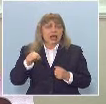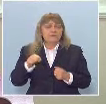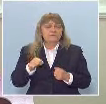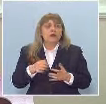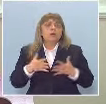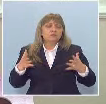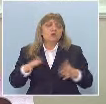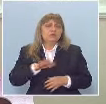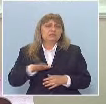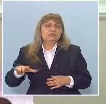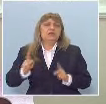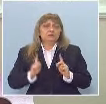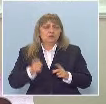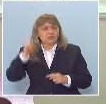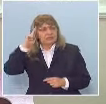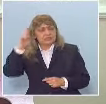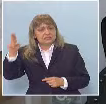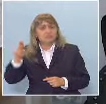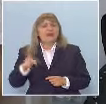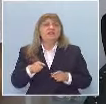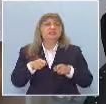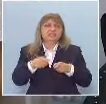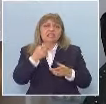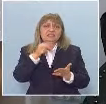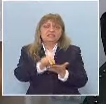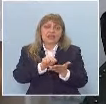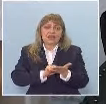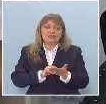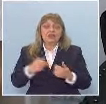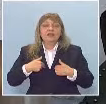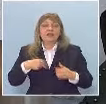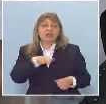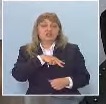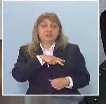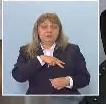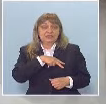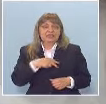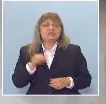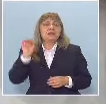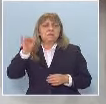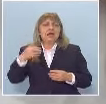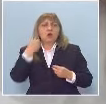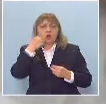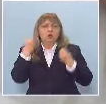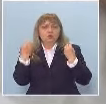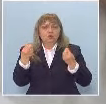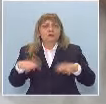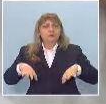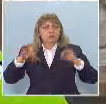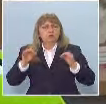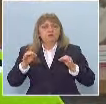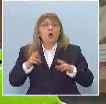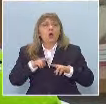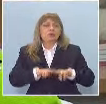се справили с този брой задача за това време. Но нашите медалисти били толкова добре подготвени, че дори им останало време да си